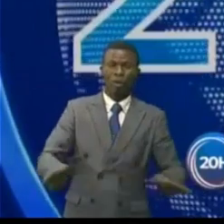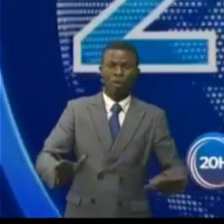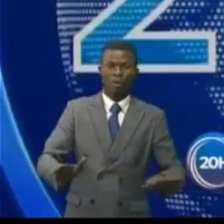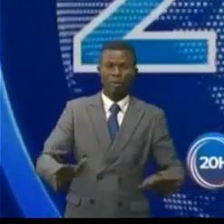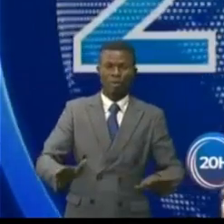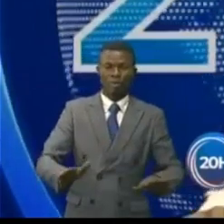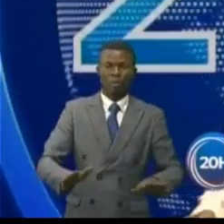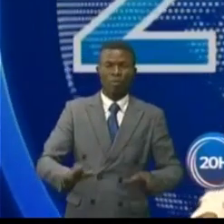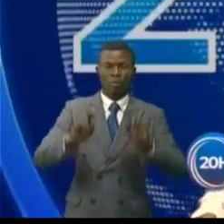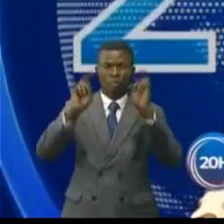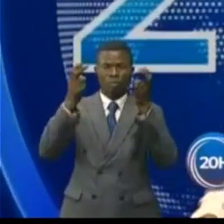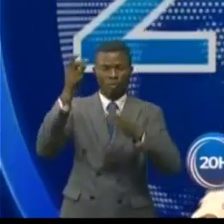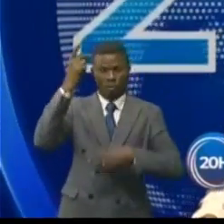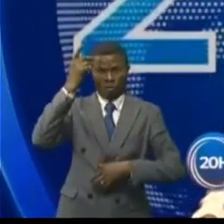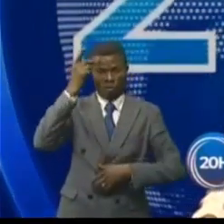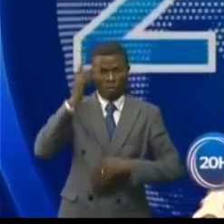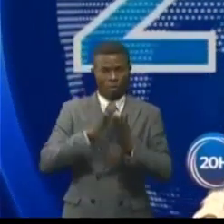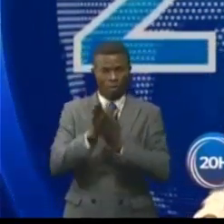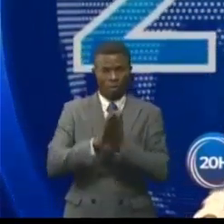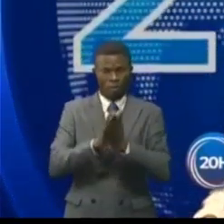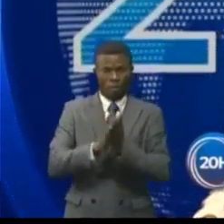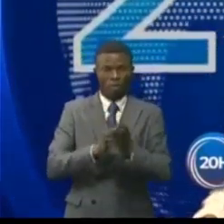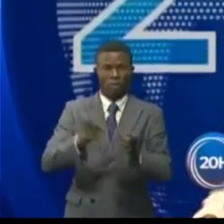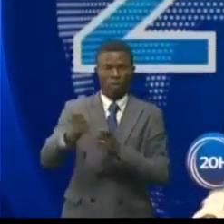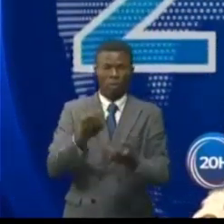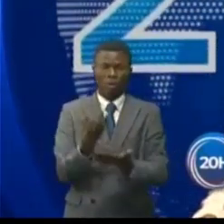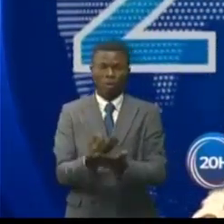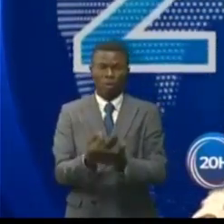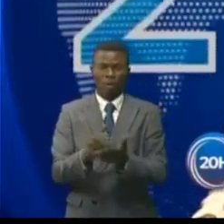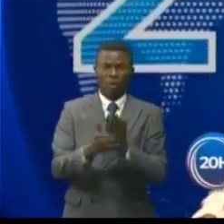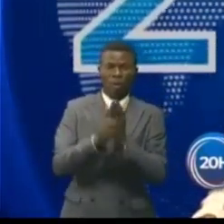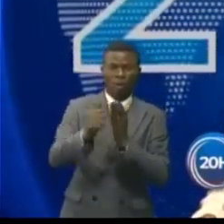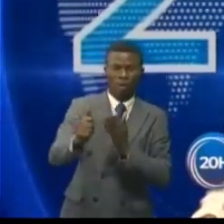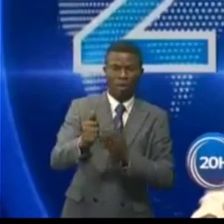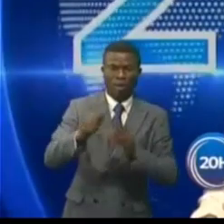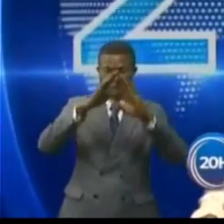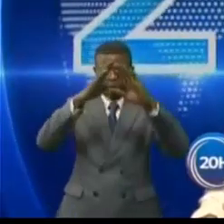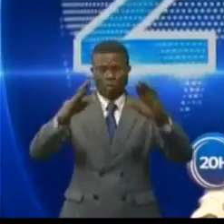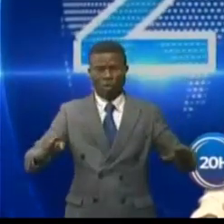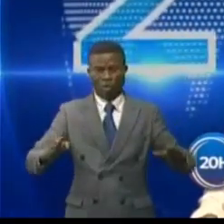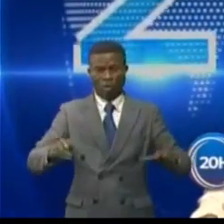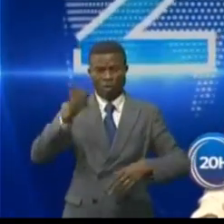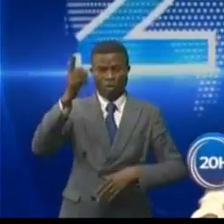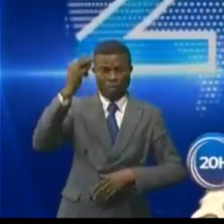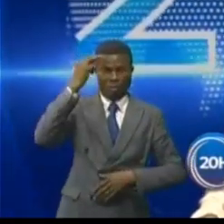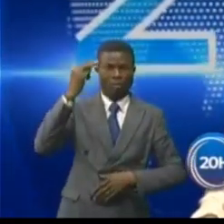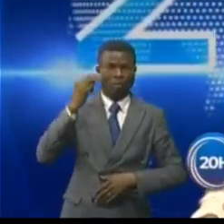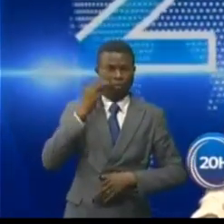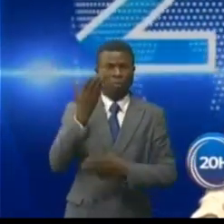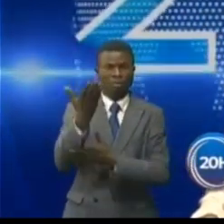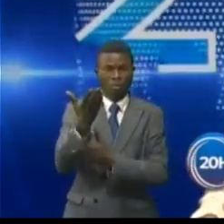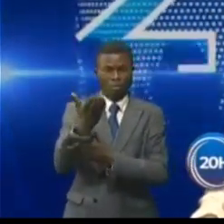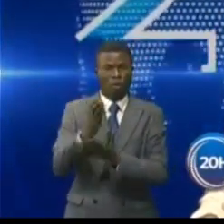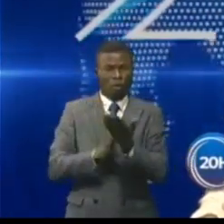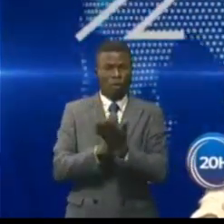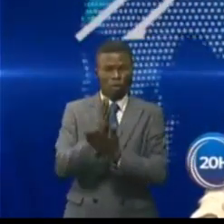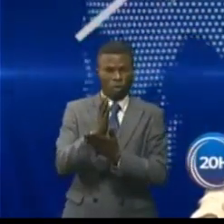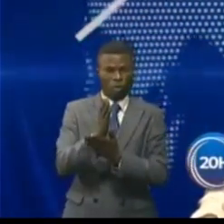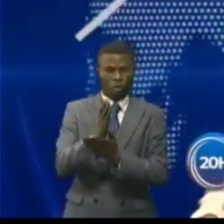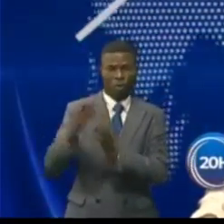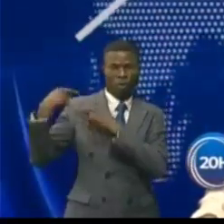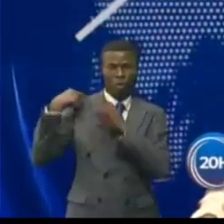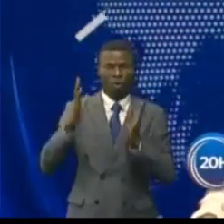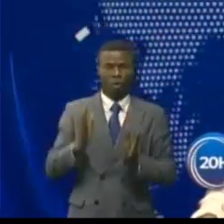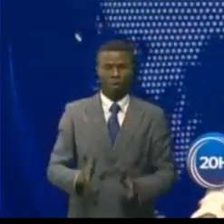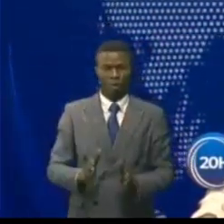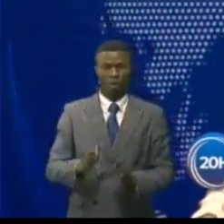voirie de Kinshasa est concernée. Gestion des fonds, qualité des infrastructures. Le Premier ministre exige le sérieux et la